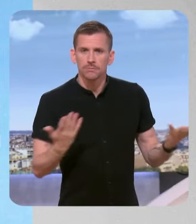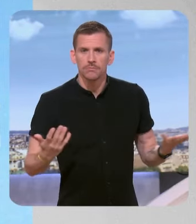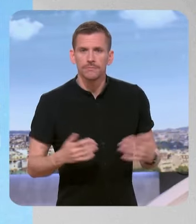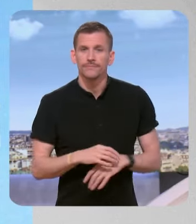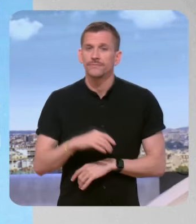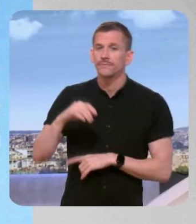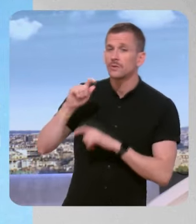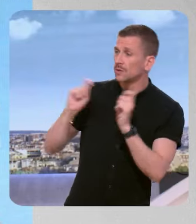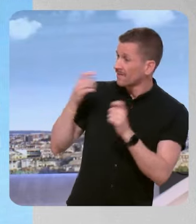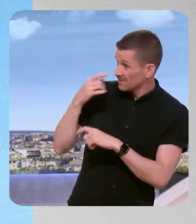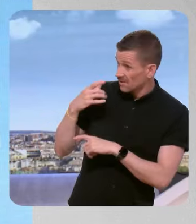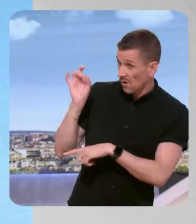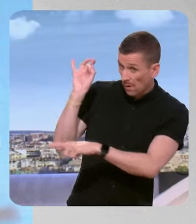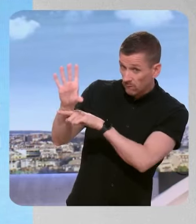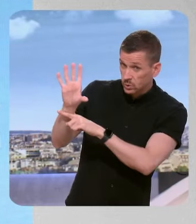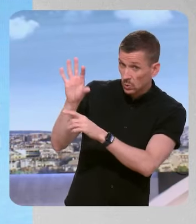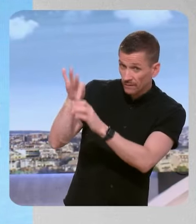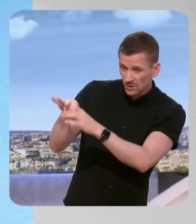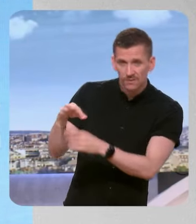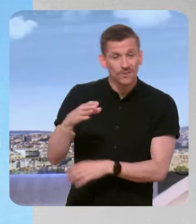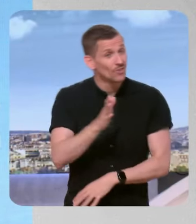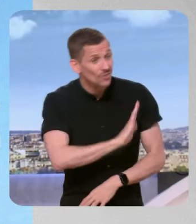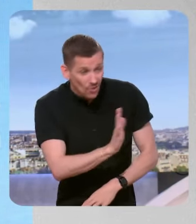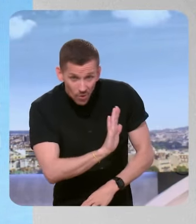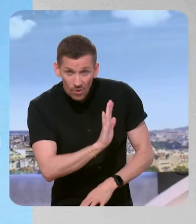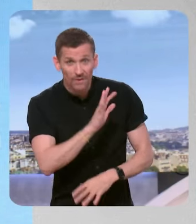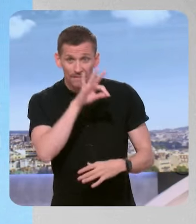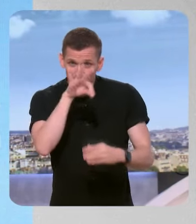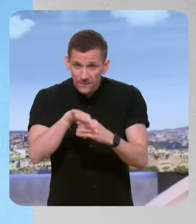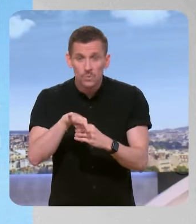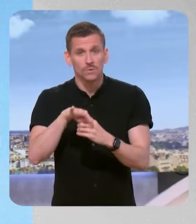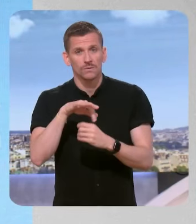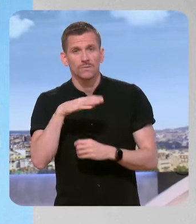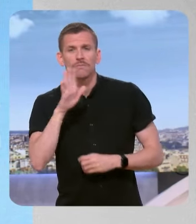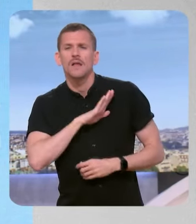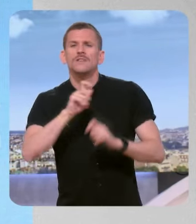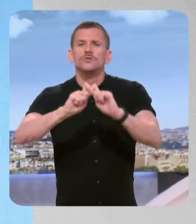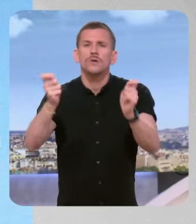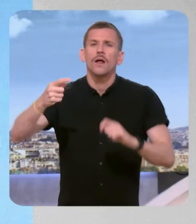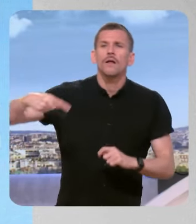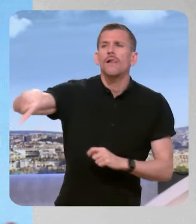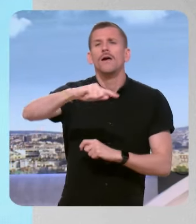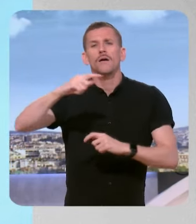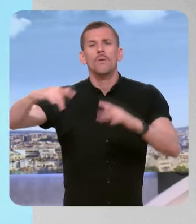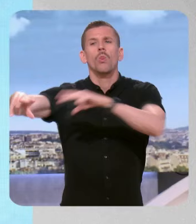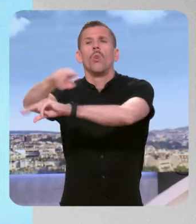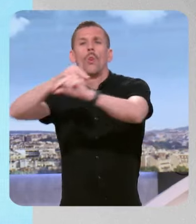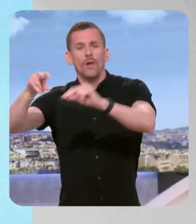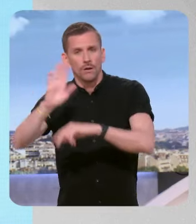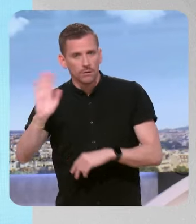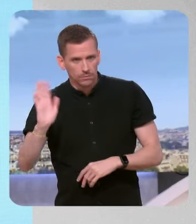choisir il ne dit pas quel sera son vote mais je vois que les journaliste tente de faire croire qu'il pourrait voter pour quelqu'un d'autre que sa famille politique pas pour